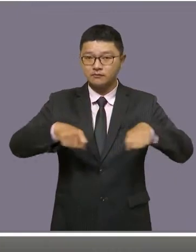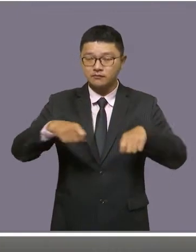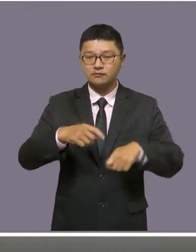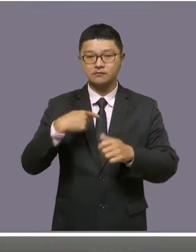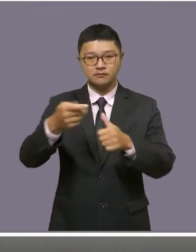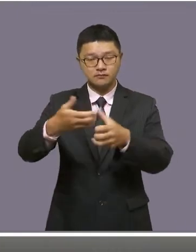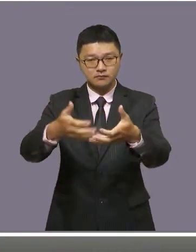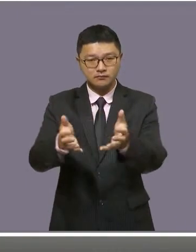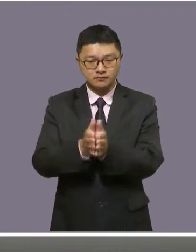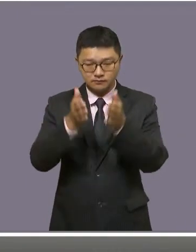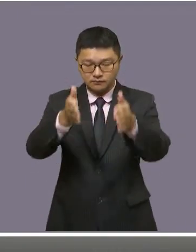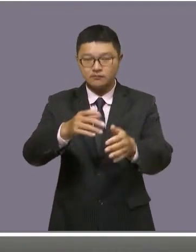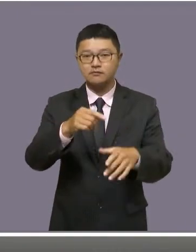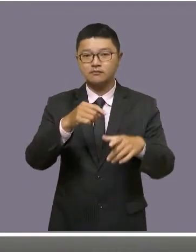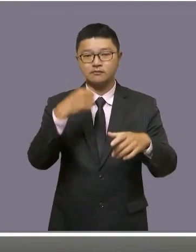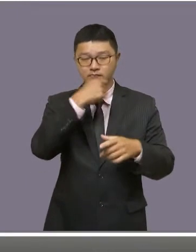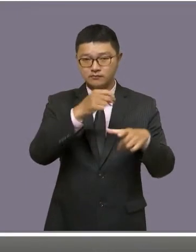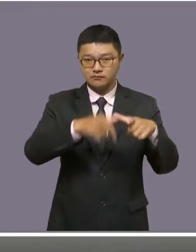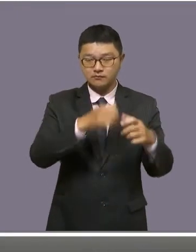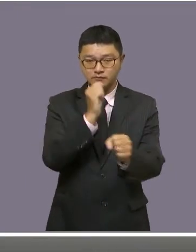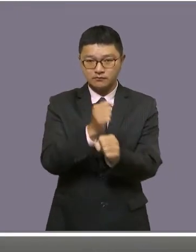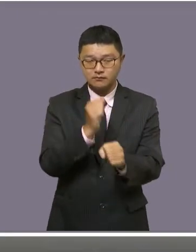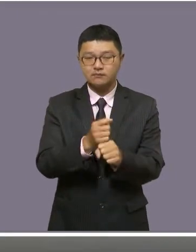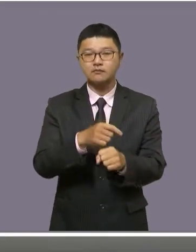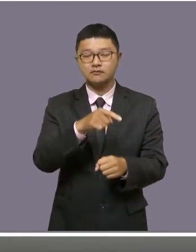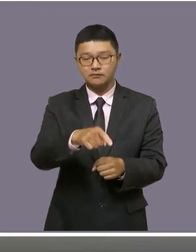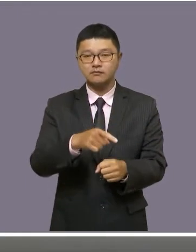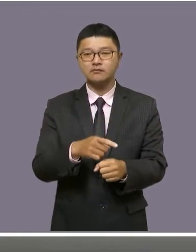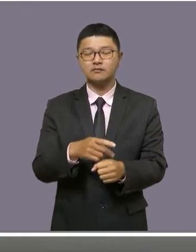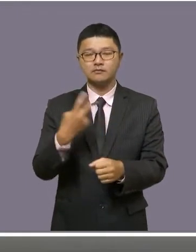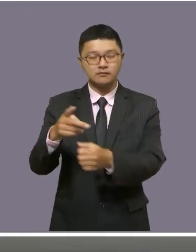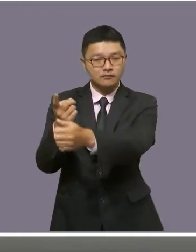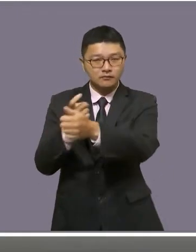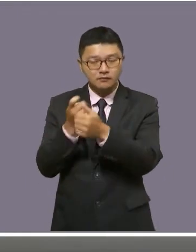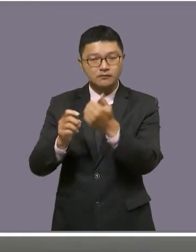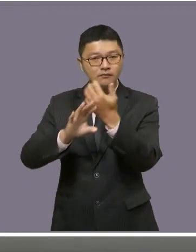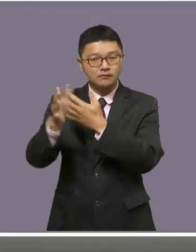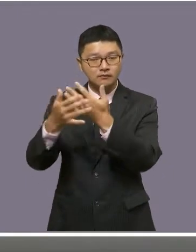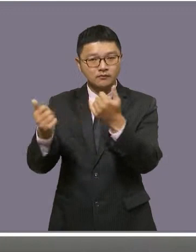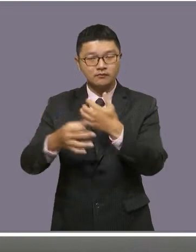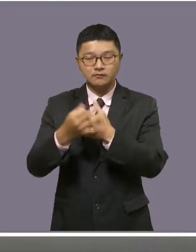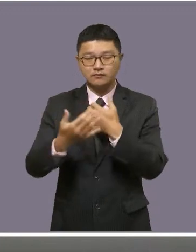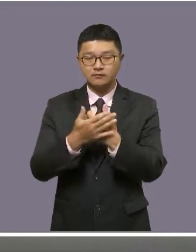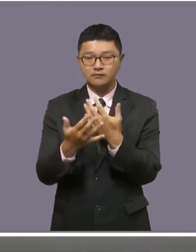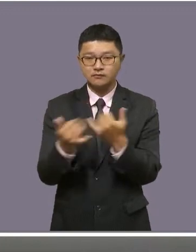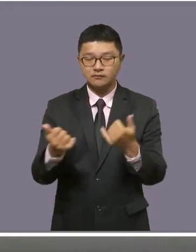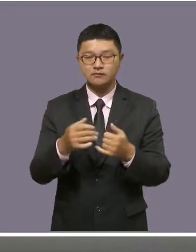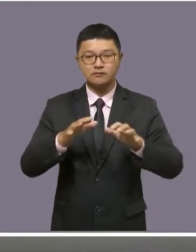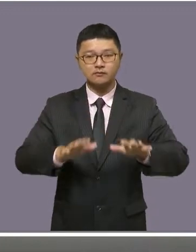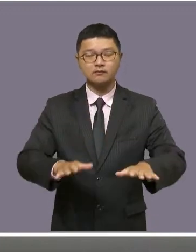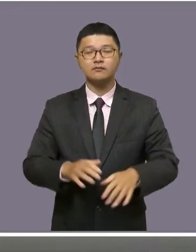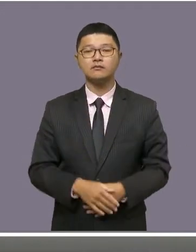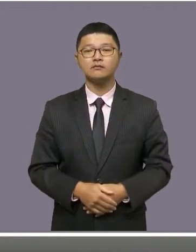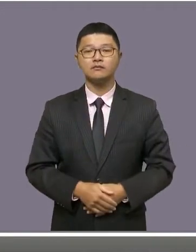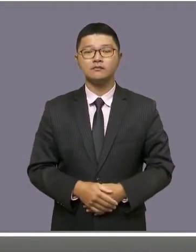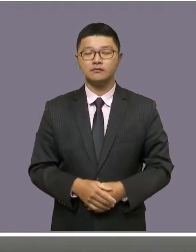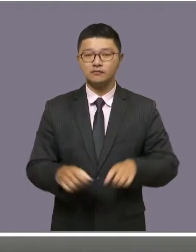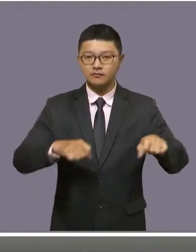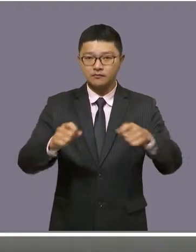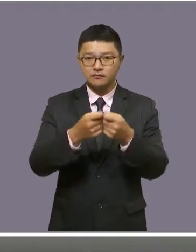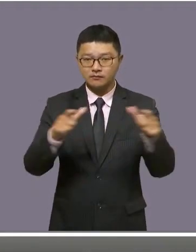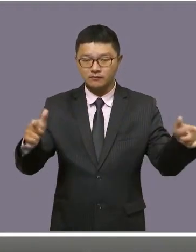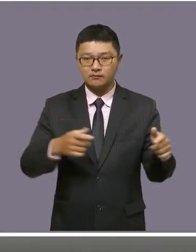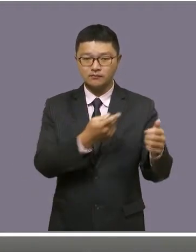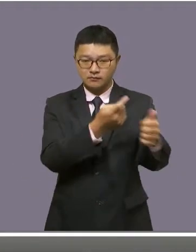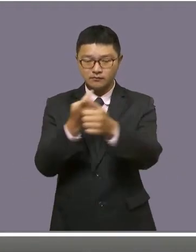配合国内产业发展需求来扩大招收及留用侨外生，所以目前已经有一些多元的一些招